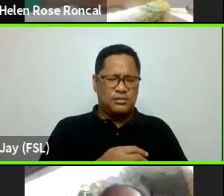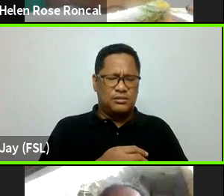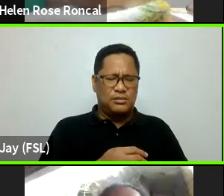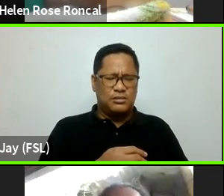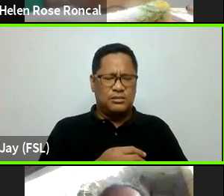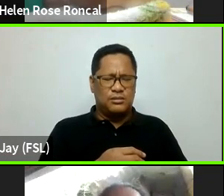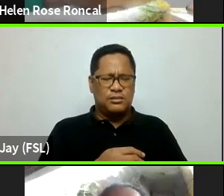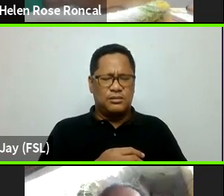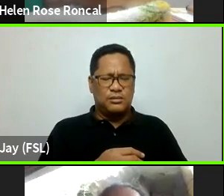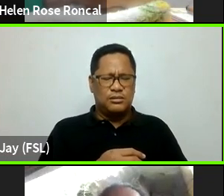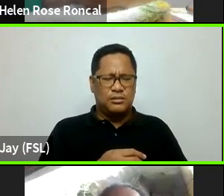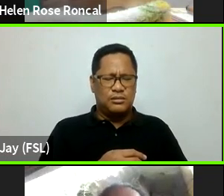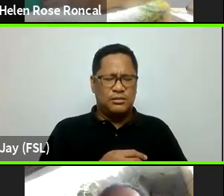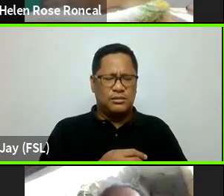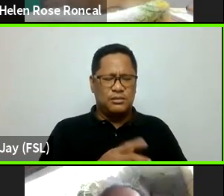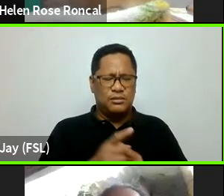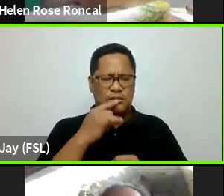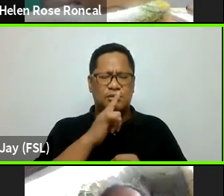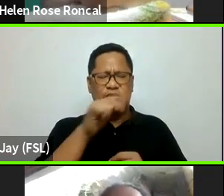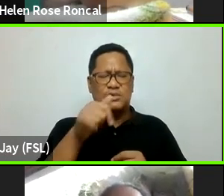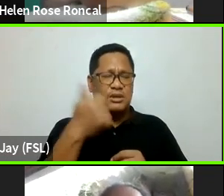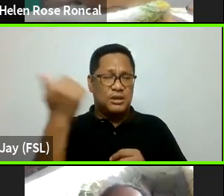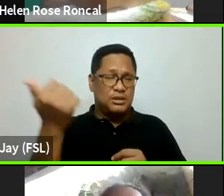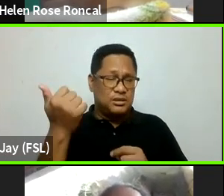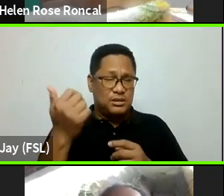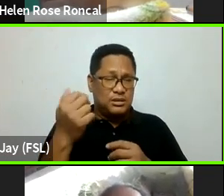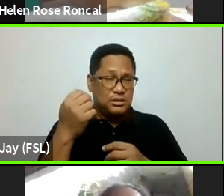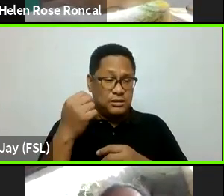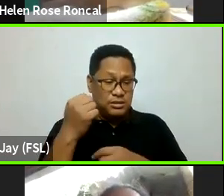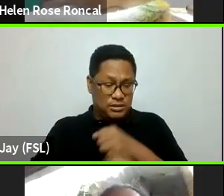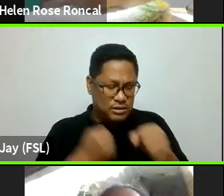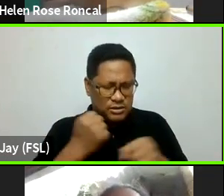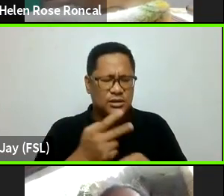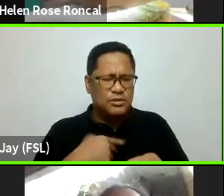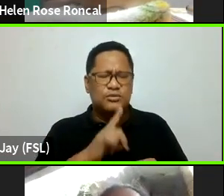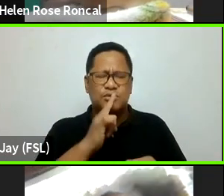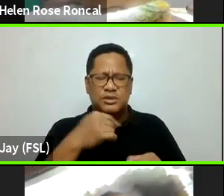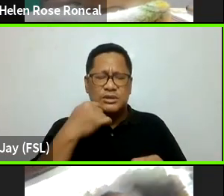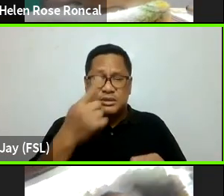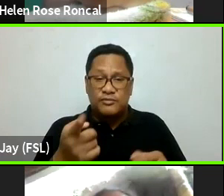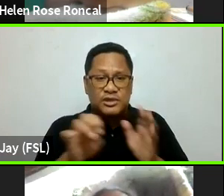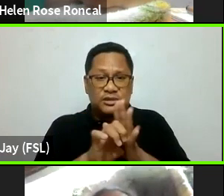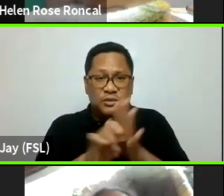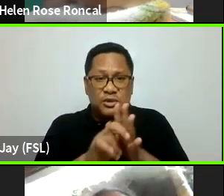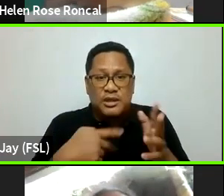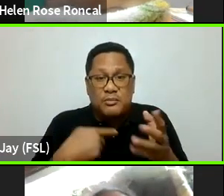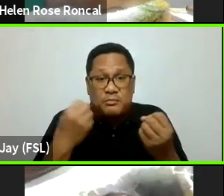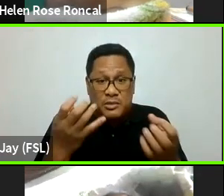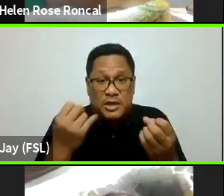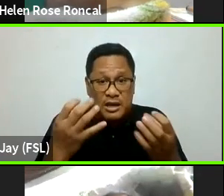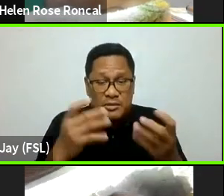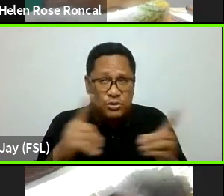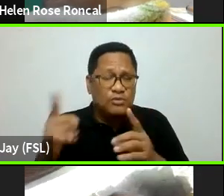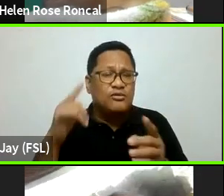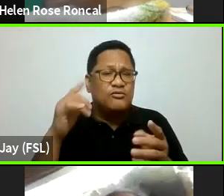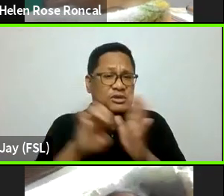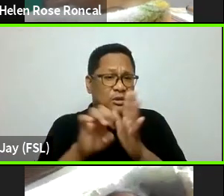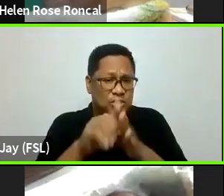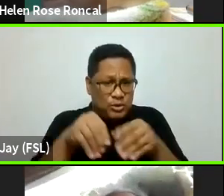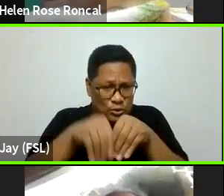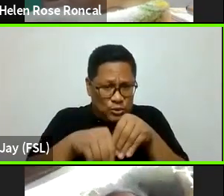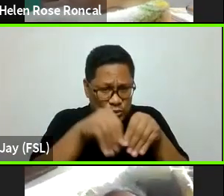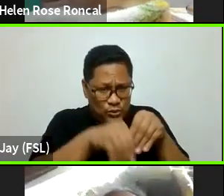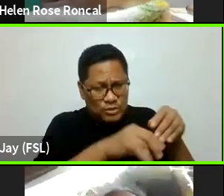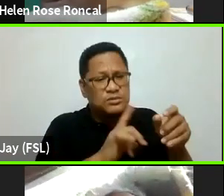niyan sa isang taon ilang beses lang ano ng bagyo pero yung nagagawa naman po ng paraan niyan yung mga ano mga crops kung